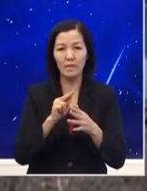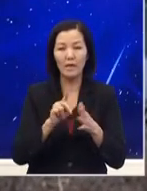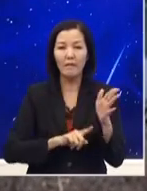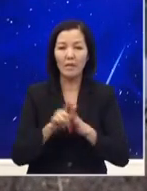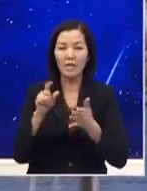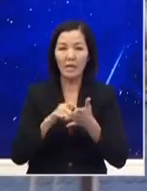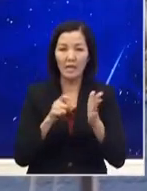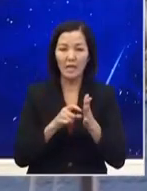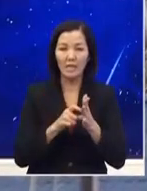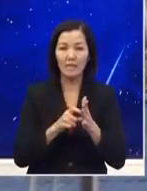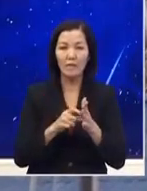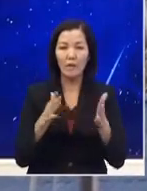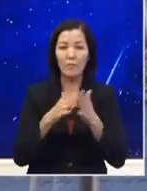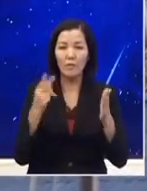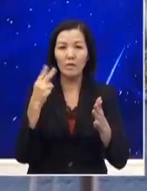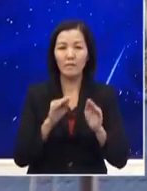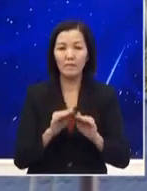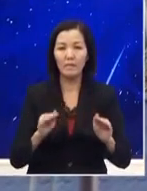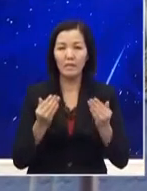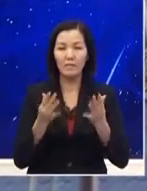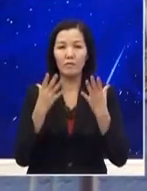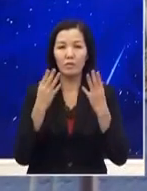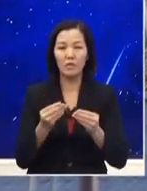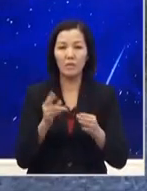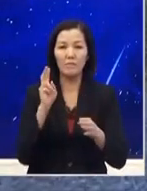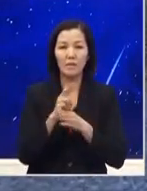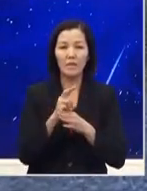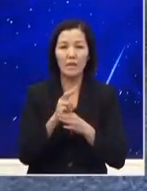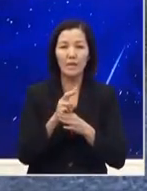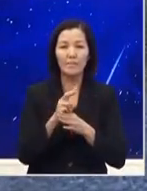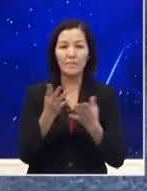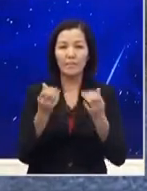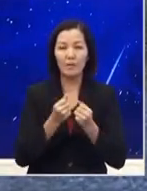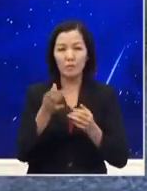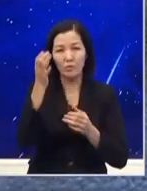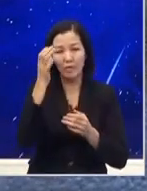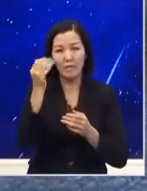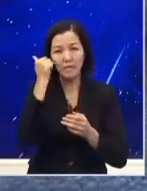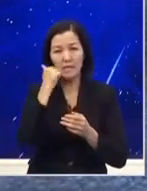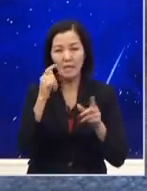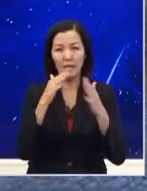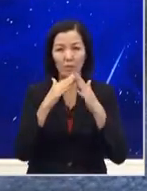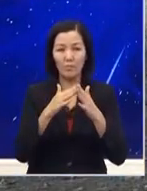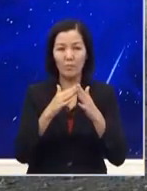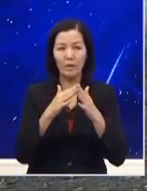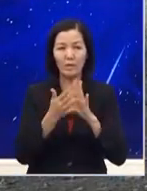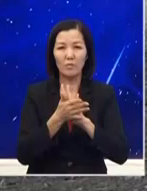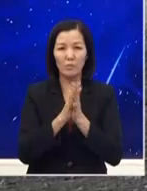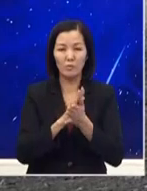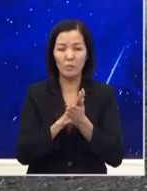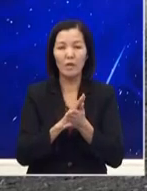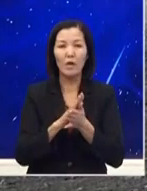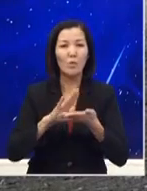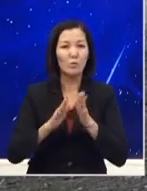начальных классов. Более 20 школьников по сегодняшний день были вынуждены получать знания в неприспособленном строении и в неучебных